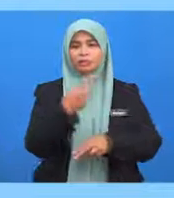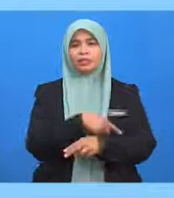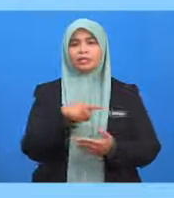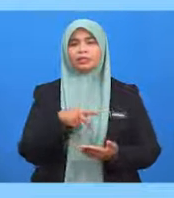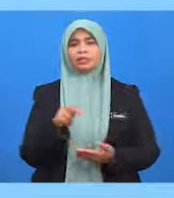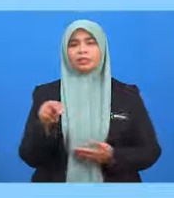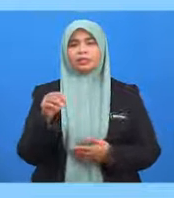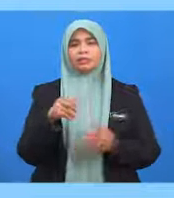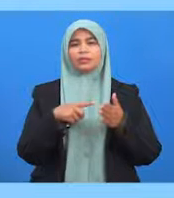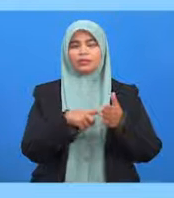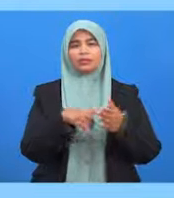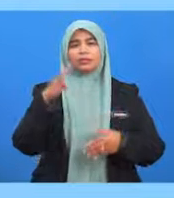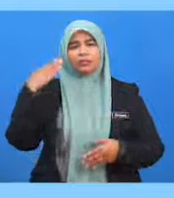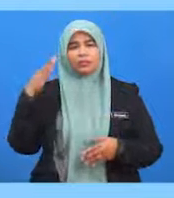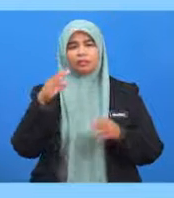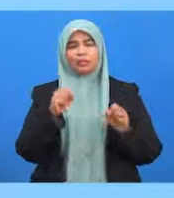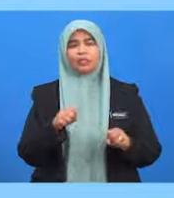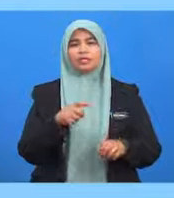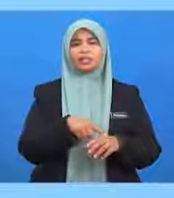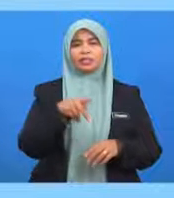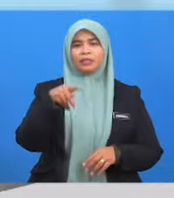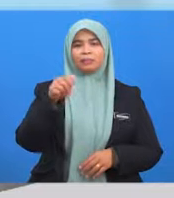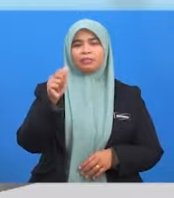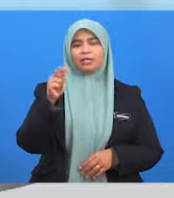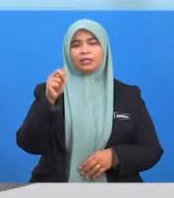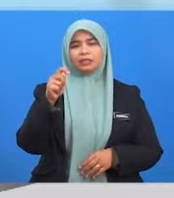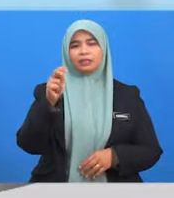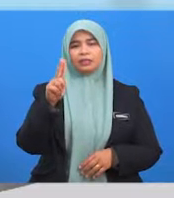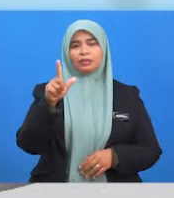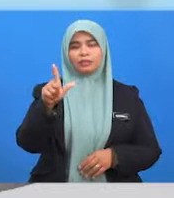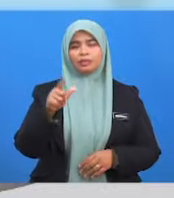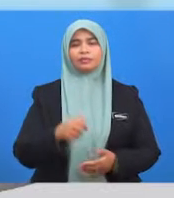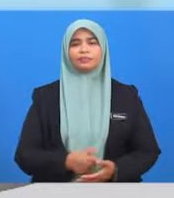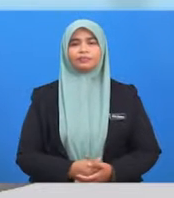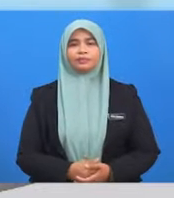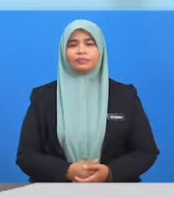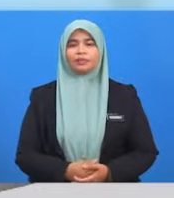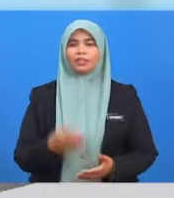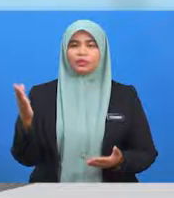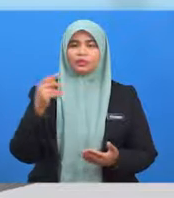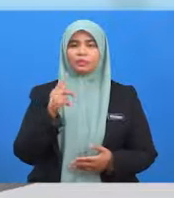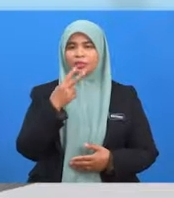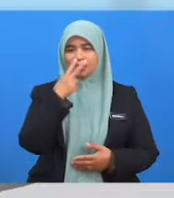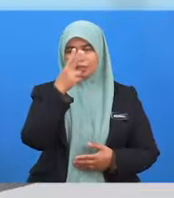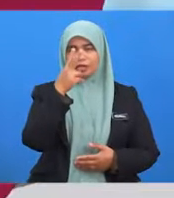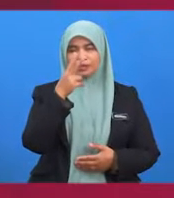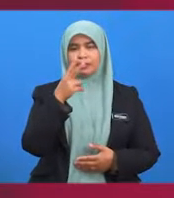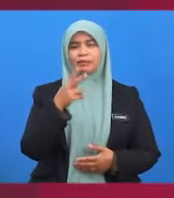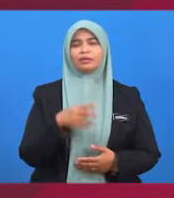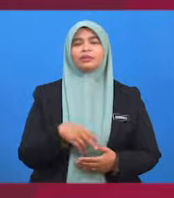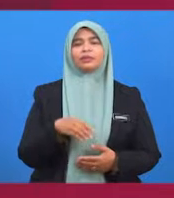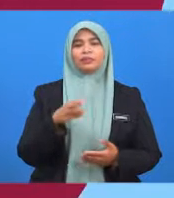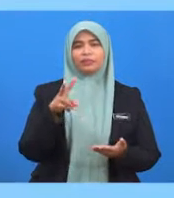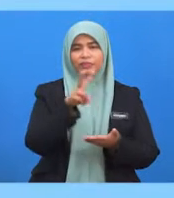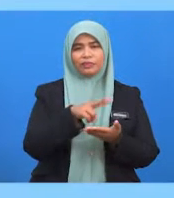menunjukkan bunyi boleh dipantulkan. Jom kita lihat petikan video ini.